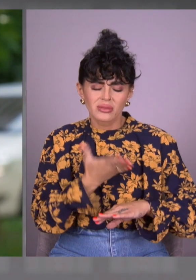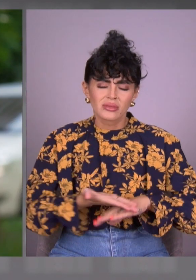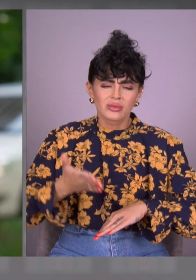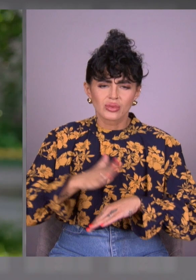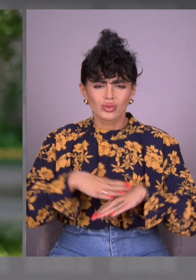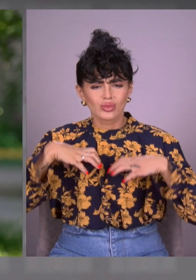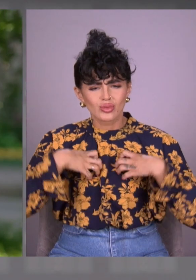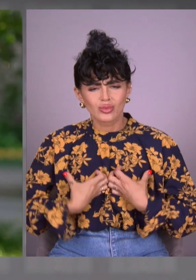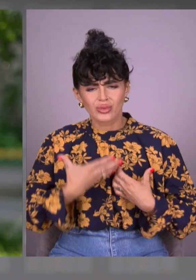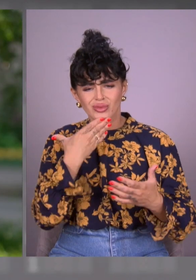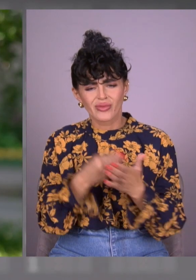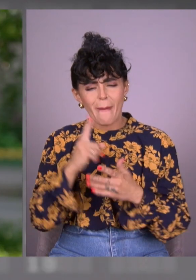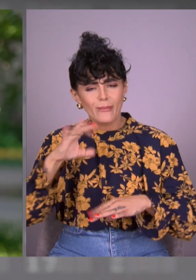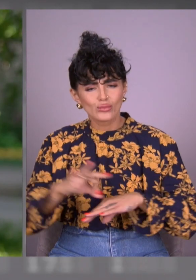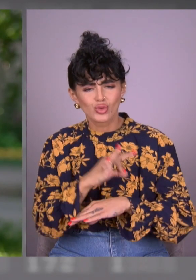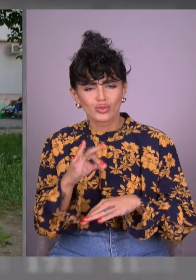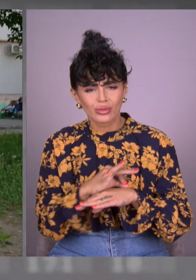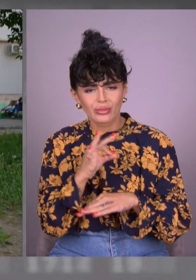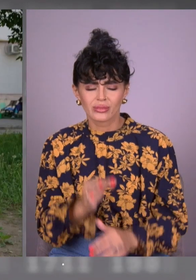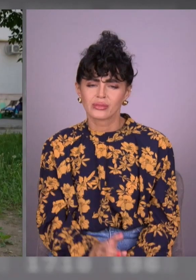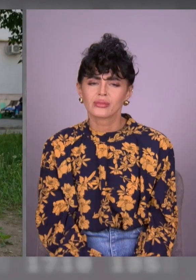Скучила сильно.